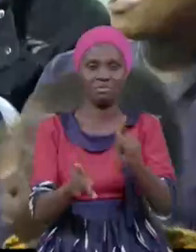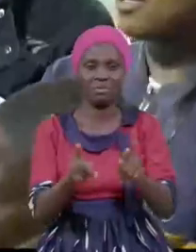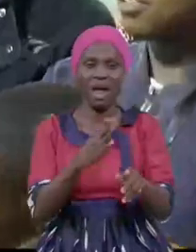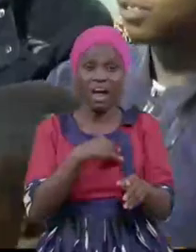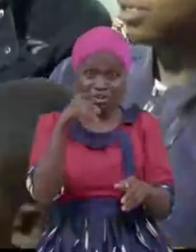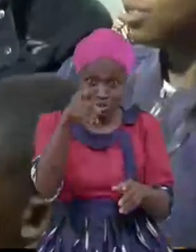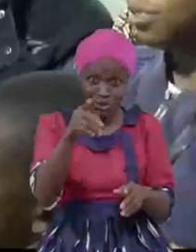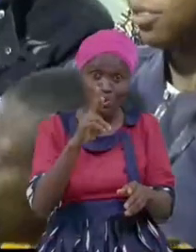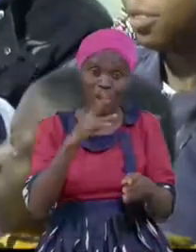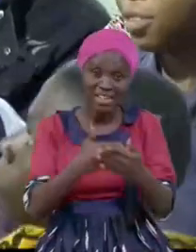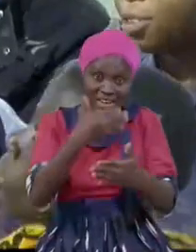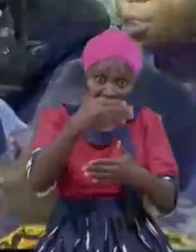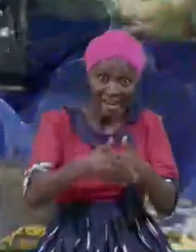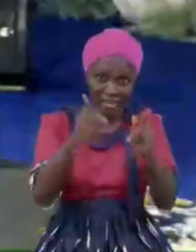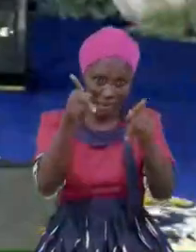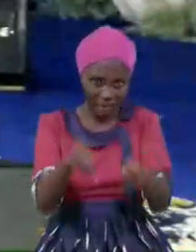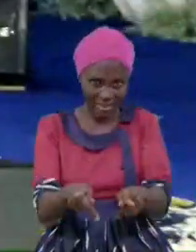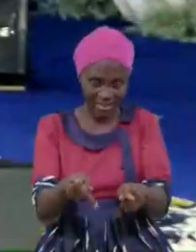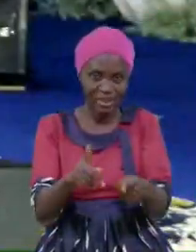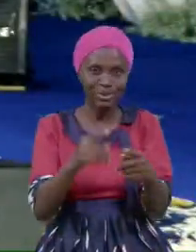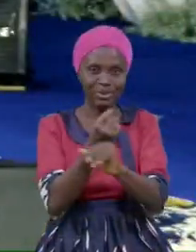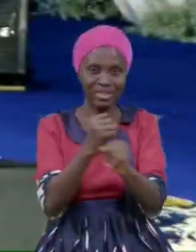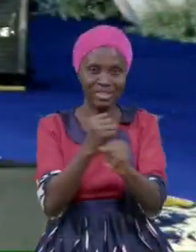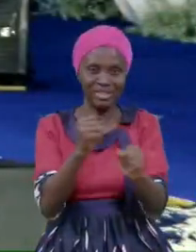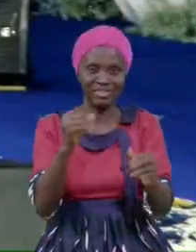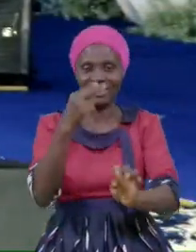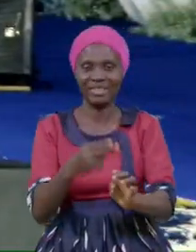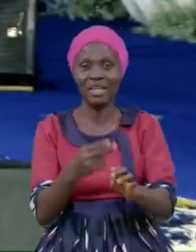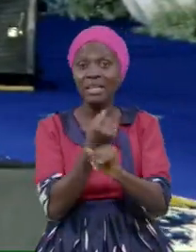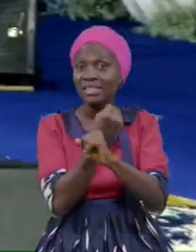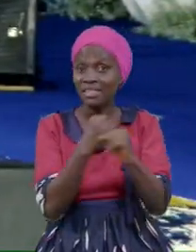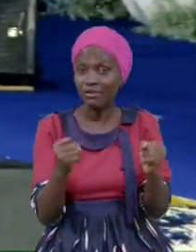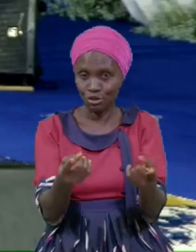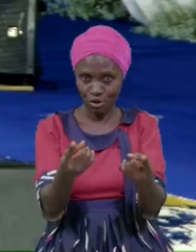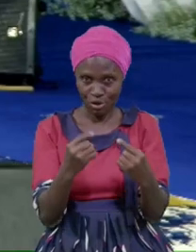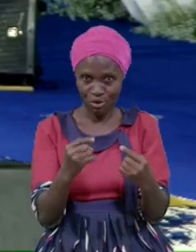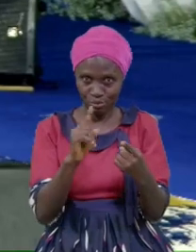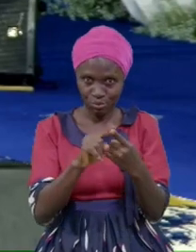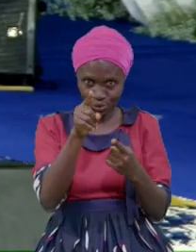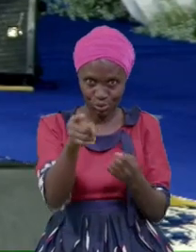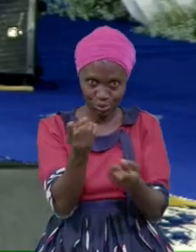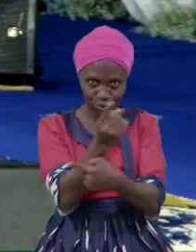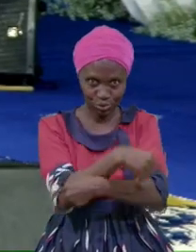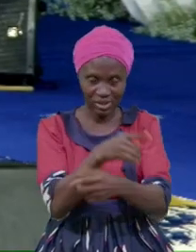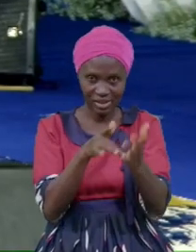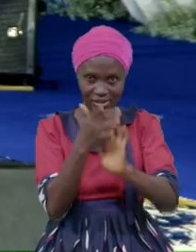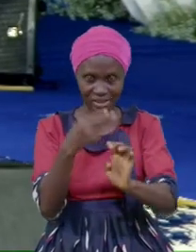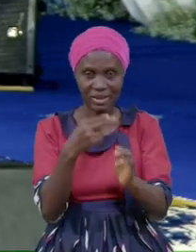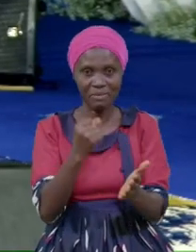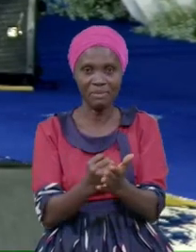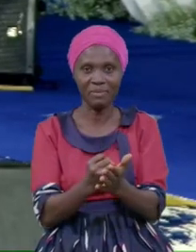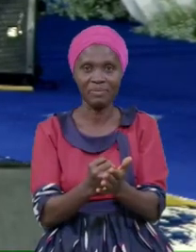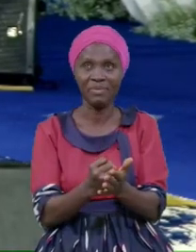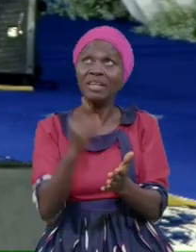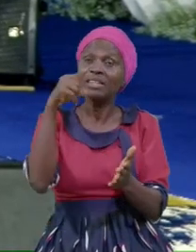sauver. Le salut te parvient ce soir. Alors il dit,